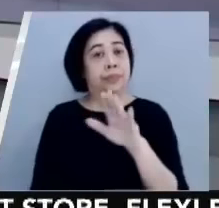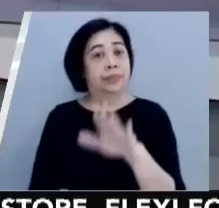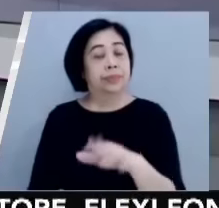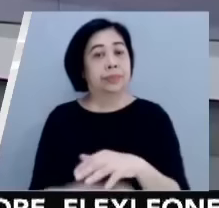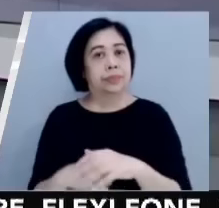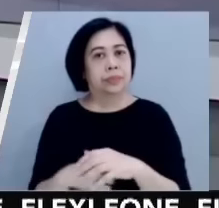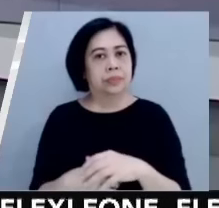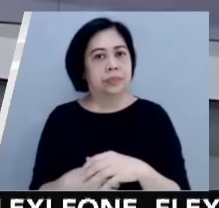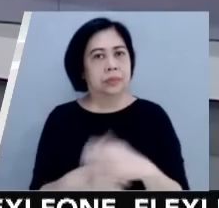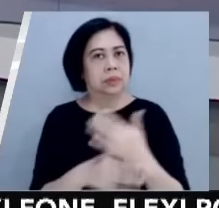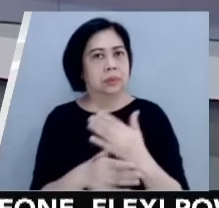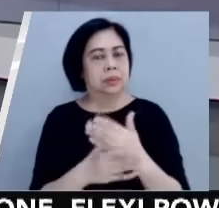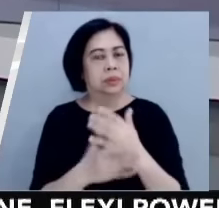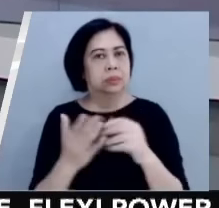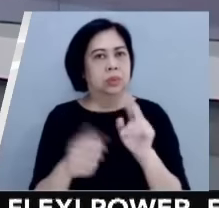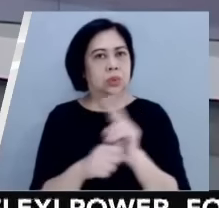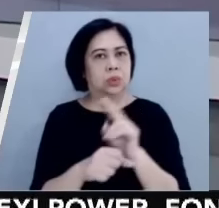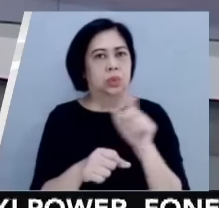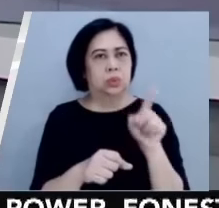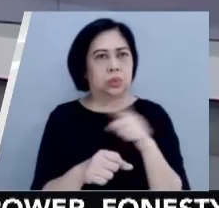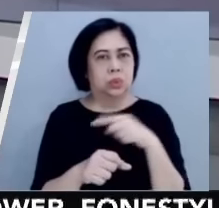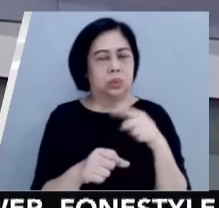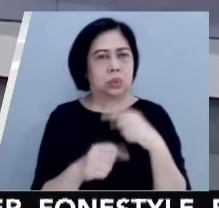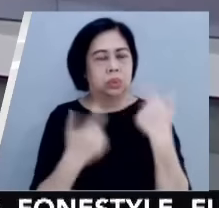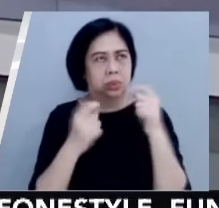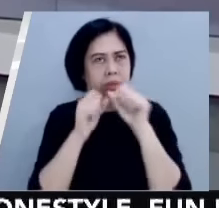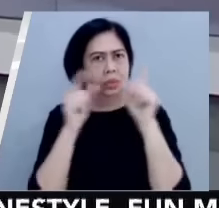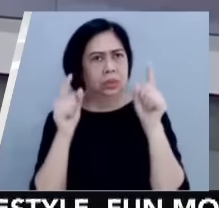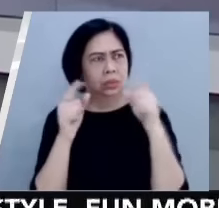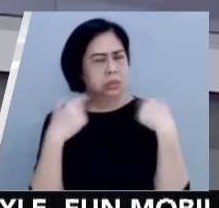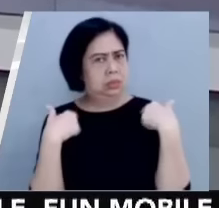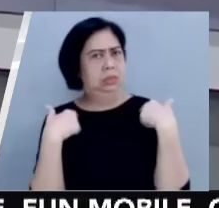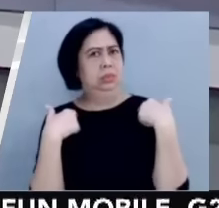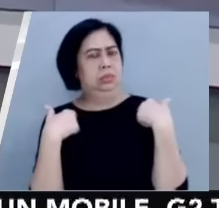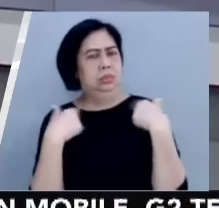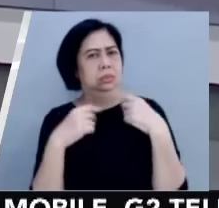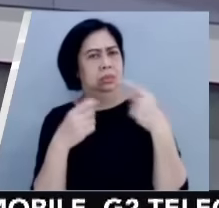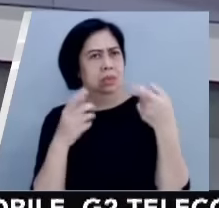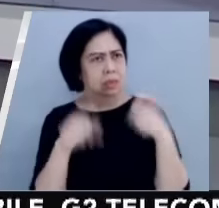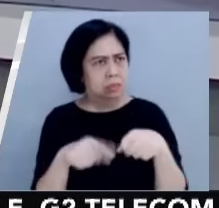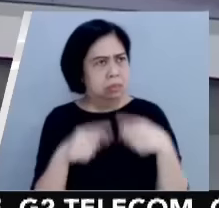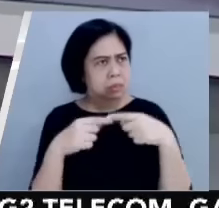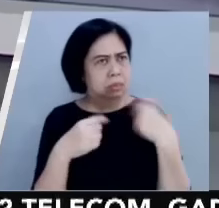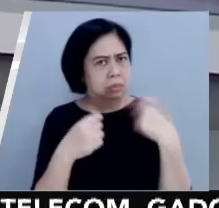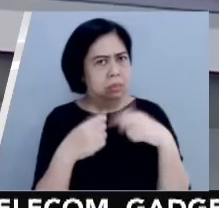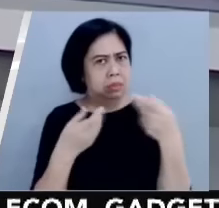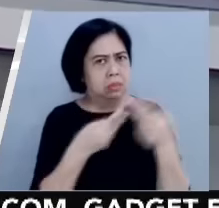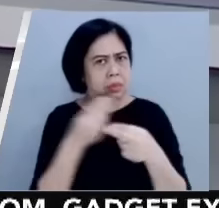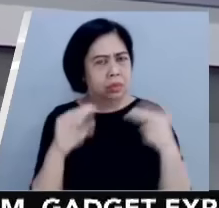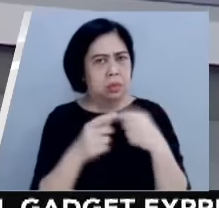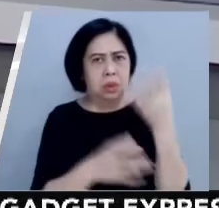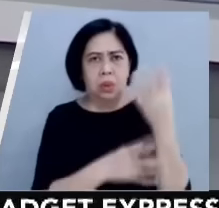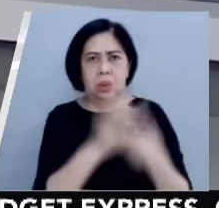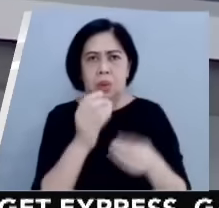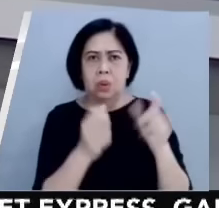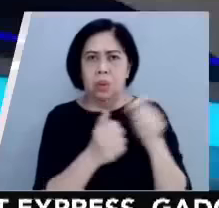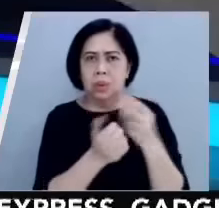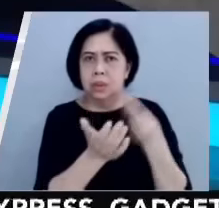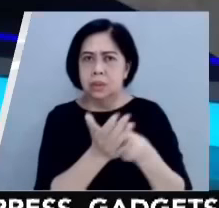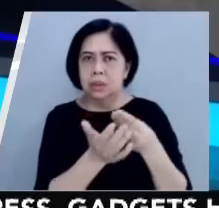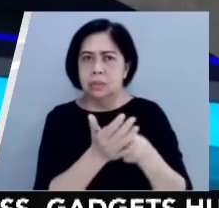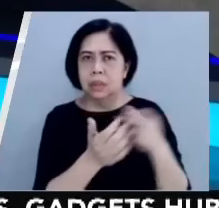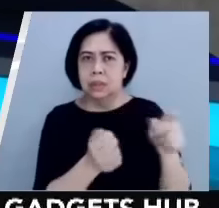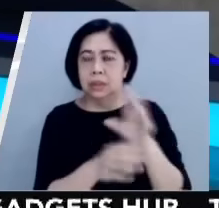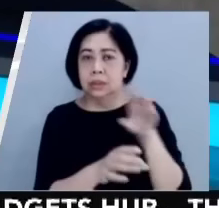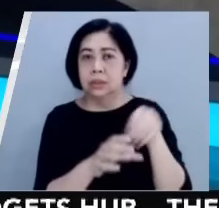Nabulabog ang ilang user na isang e-wallet nang magising na may mga maanumalyang transaksyon sila na nauwi sa pagkawala ng kanilang pera. Kabilang dyan